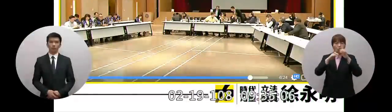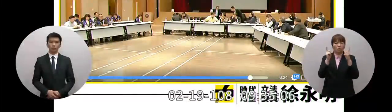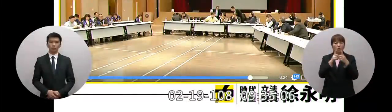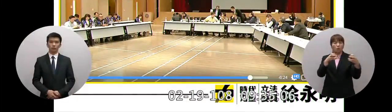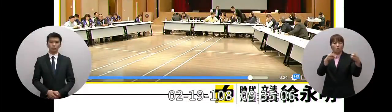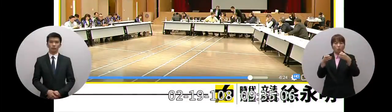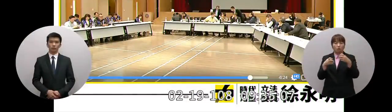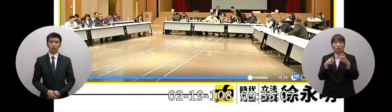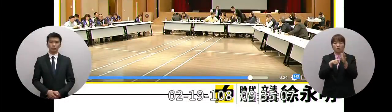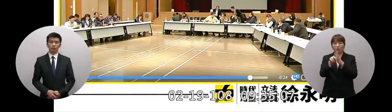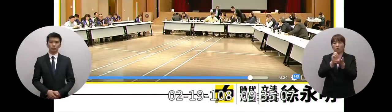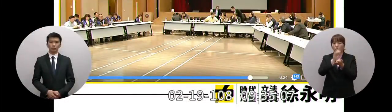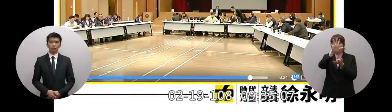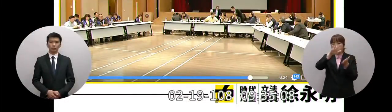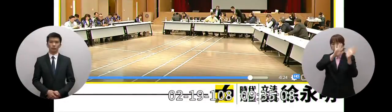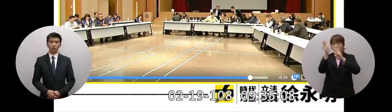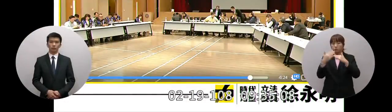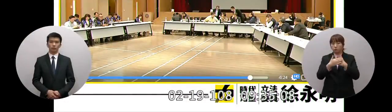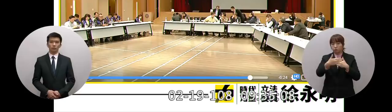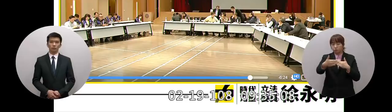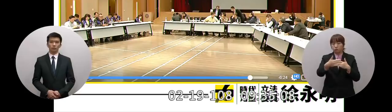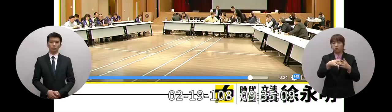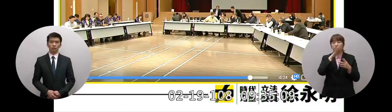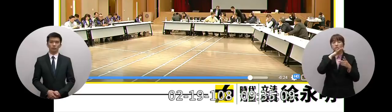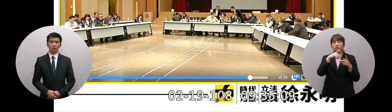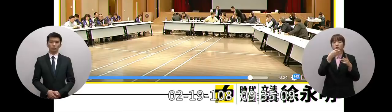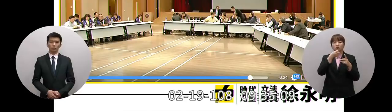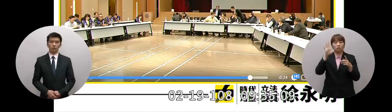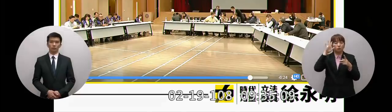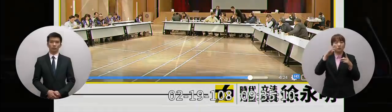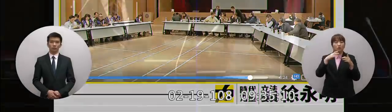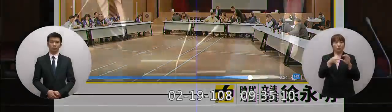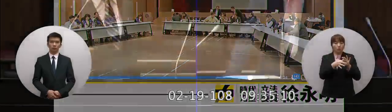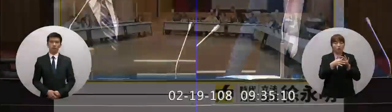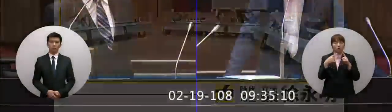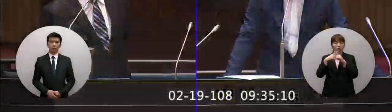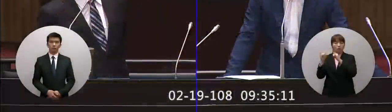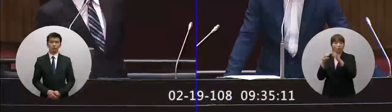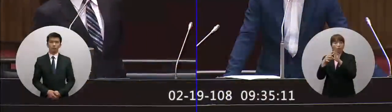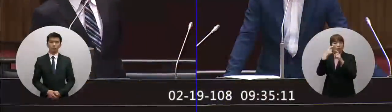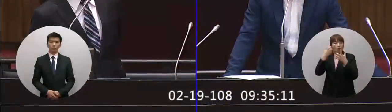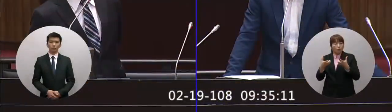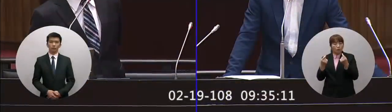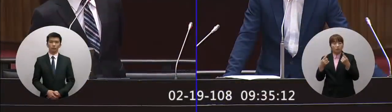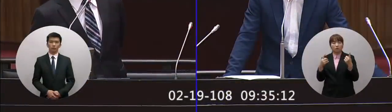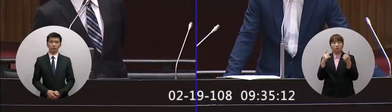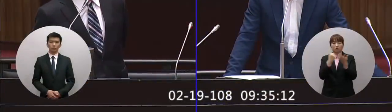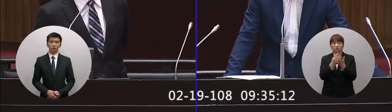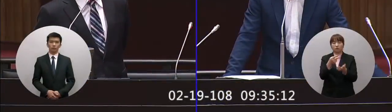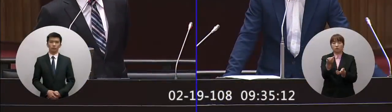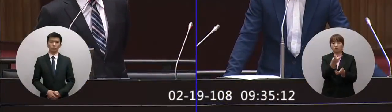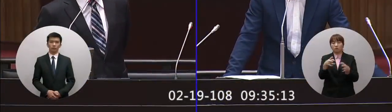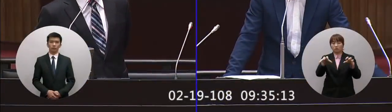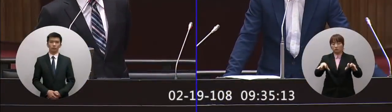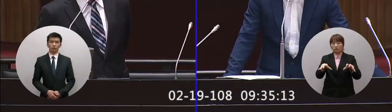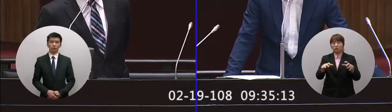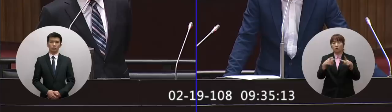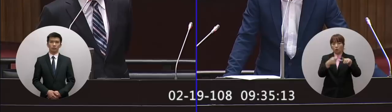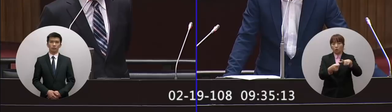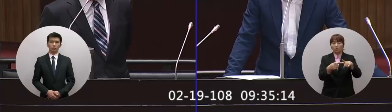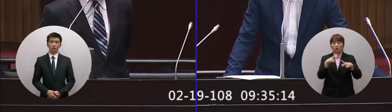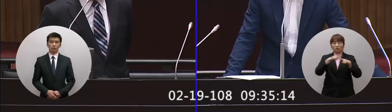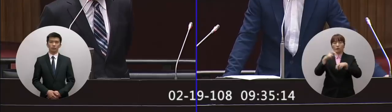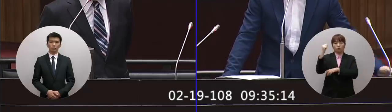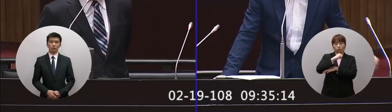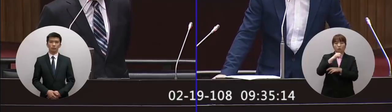相信那个直播的过程不只是媒体关心、民众关心，我相信也给双方很大的一个公共的压